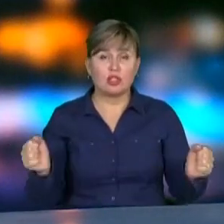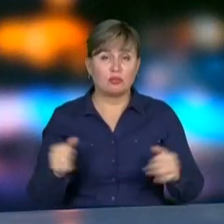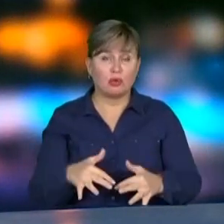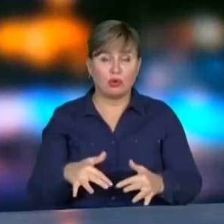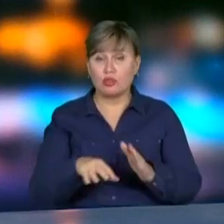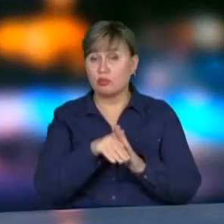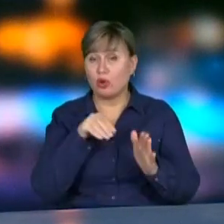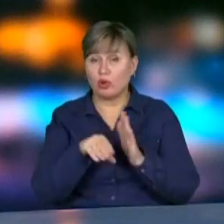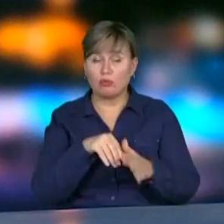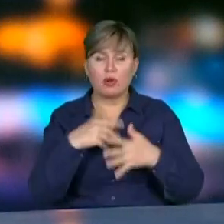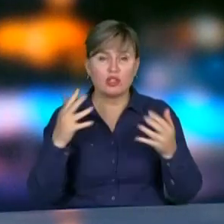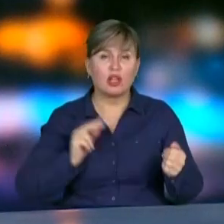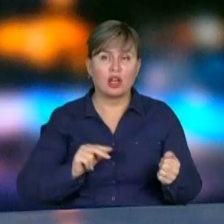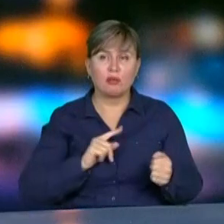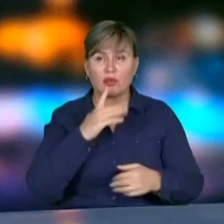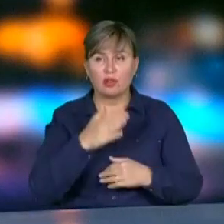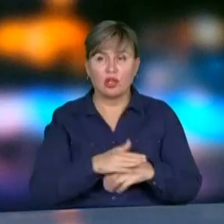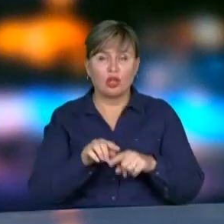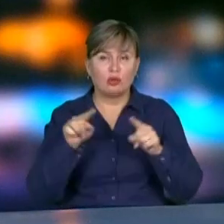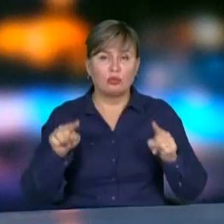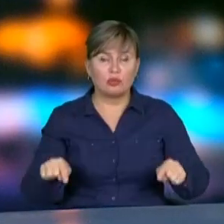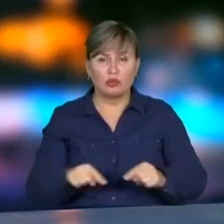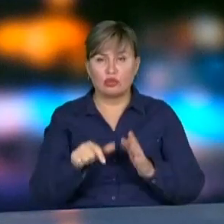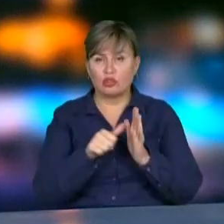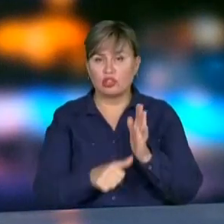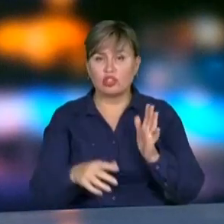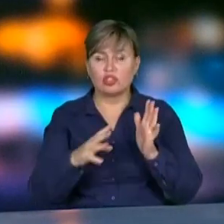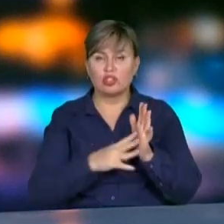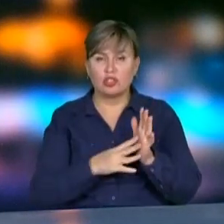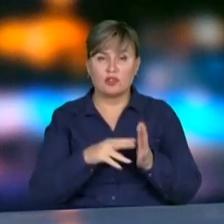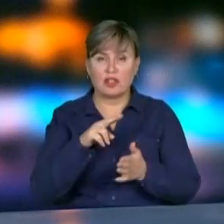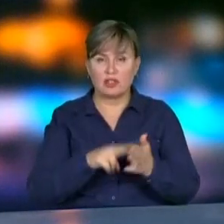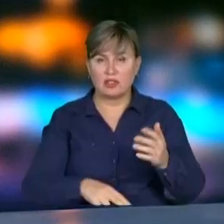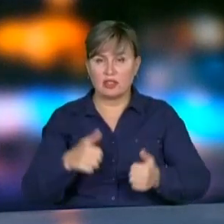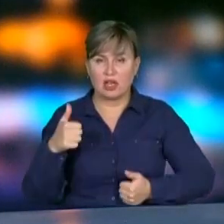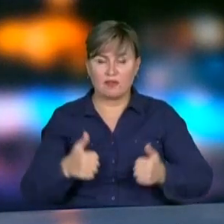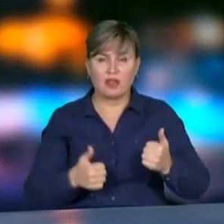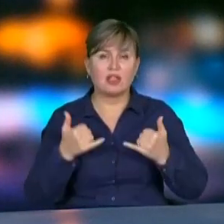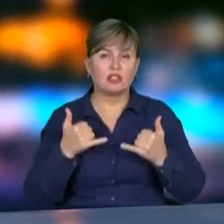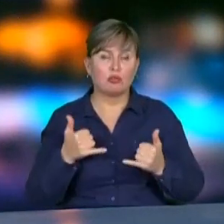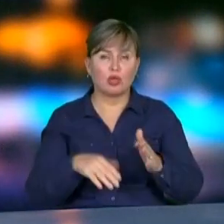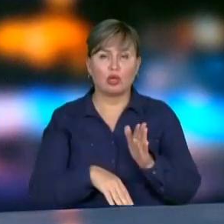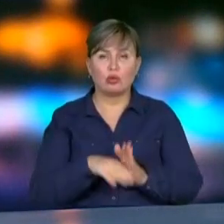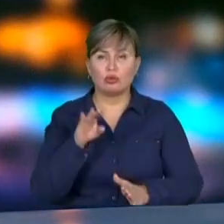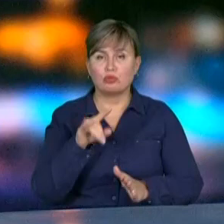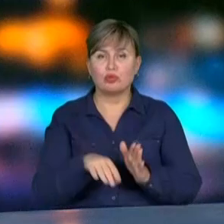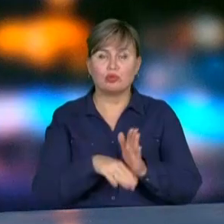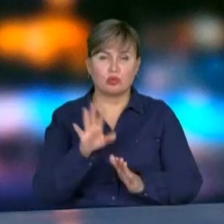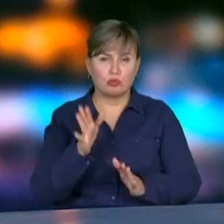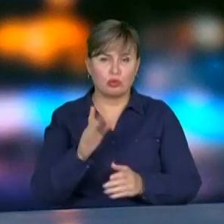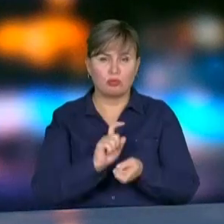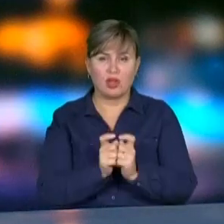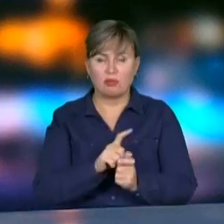предстоит большая работа. На кону путевки 69 лицензионных соревнований. Теперь лучшим из лучших предстоит борьба